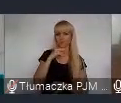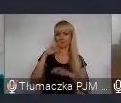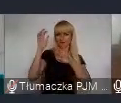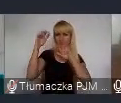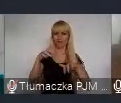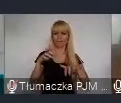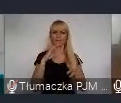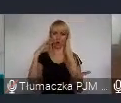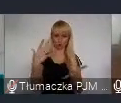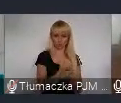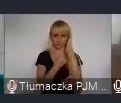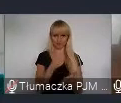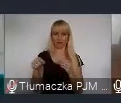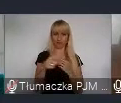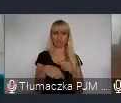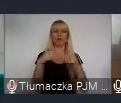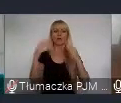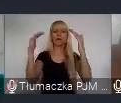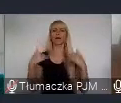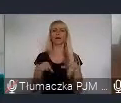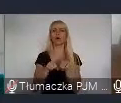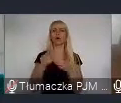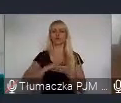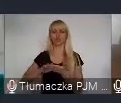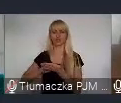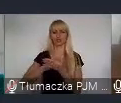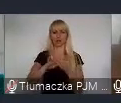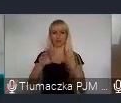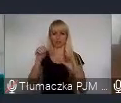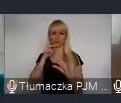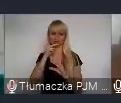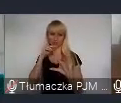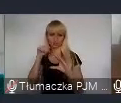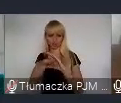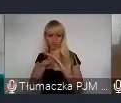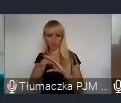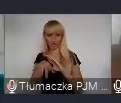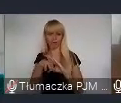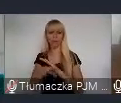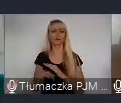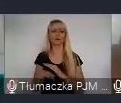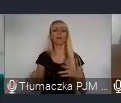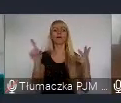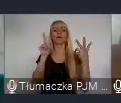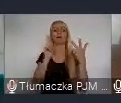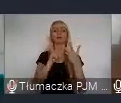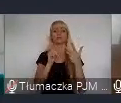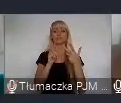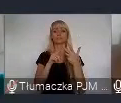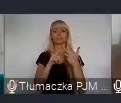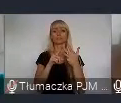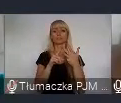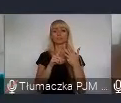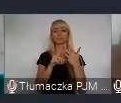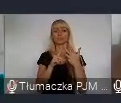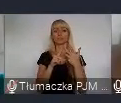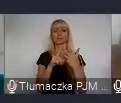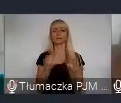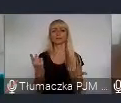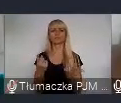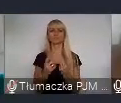trzecie, ukształtowanie przestrzeni publicznej uwzględniającej przeciwdziałanie zmianom klimatu. No to jest akurat kategoria